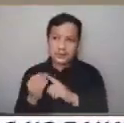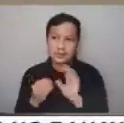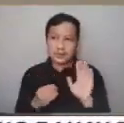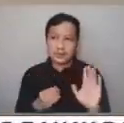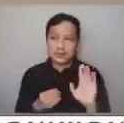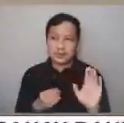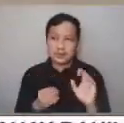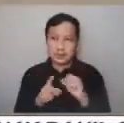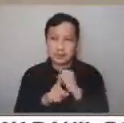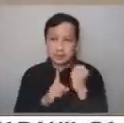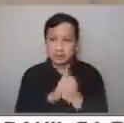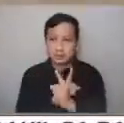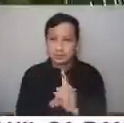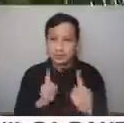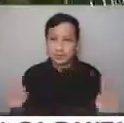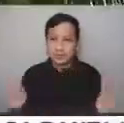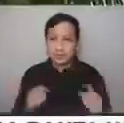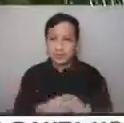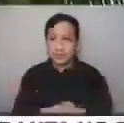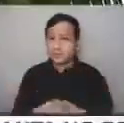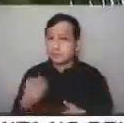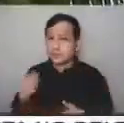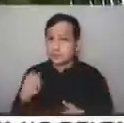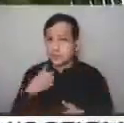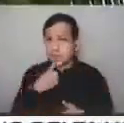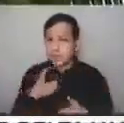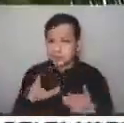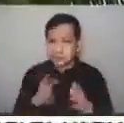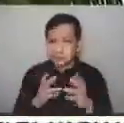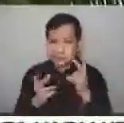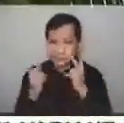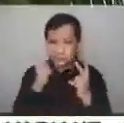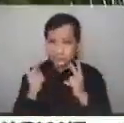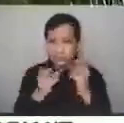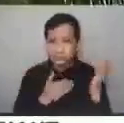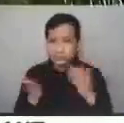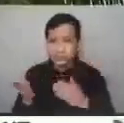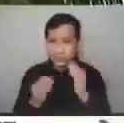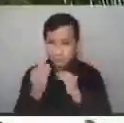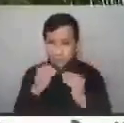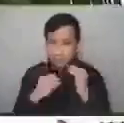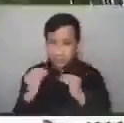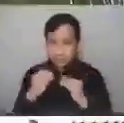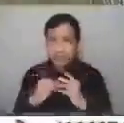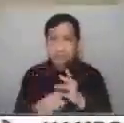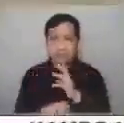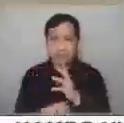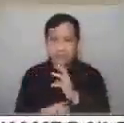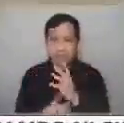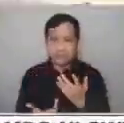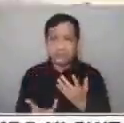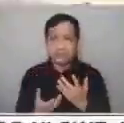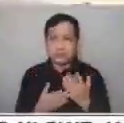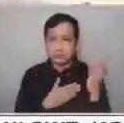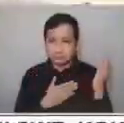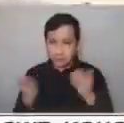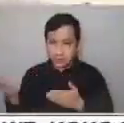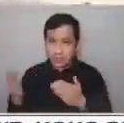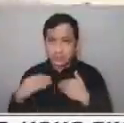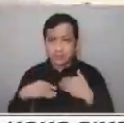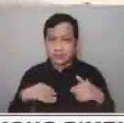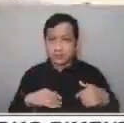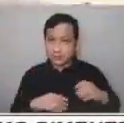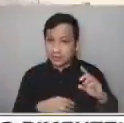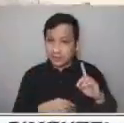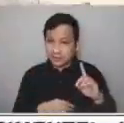na makita ang ginagawang beach nourishment ng DENR sa Manila Bay. Gani kasalukuyan niyang nililinis